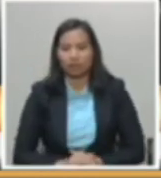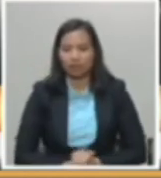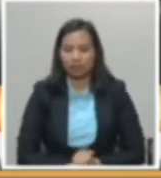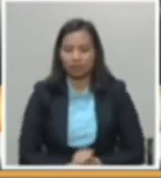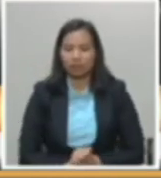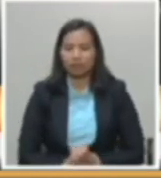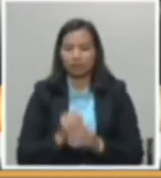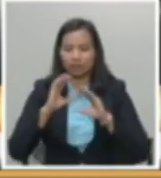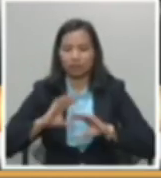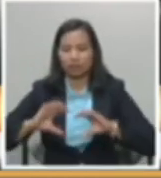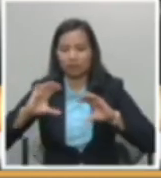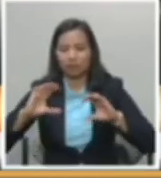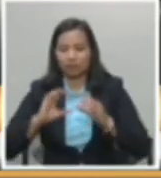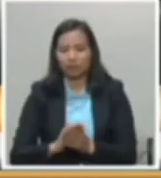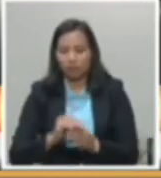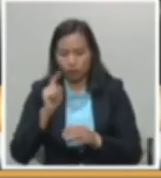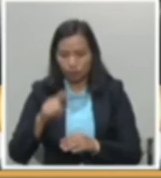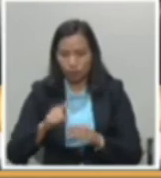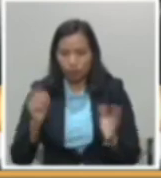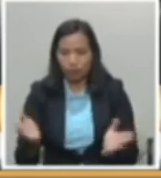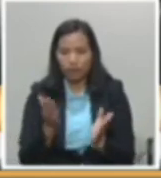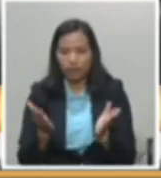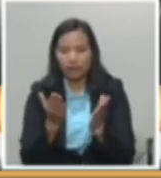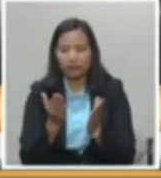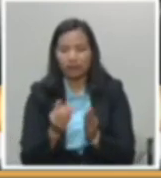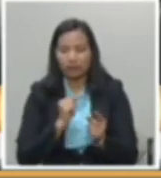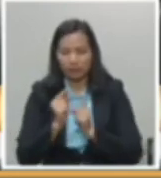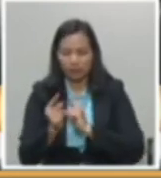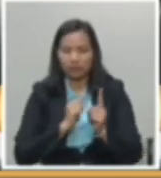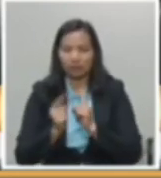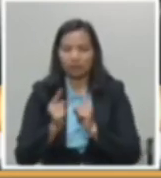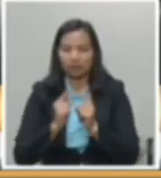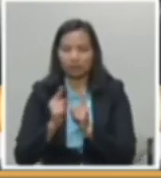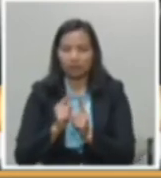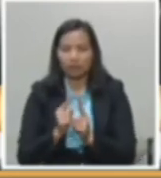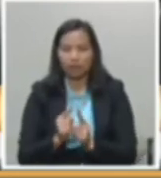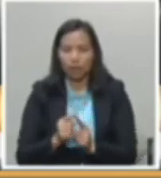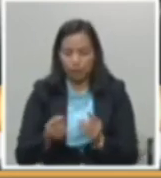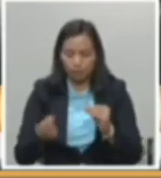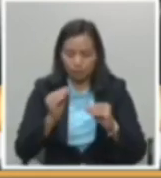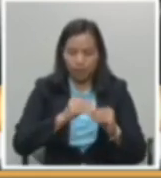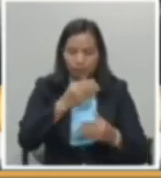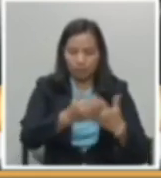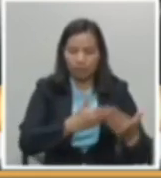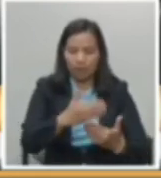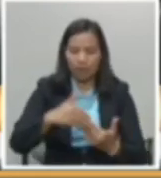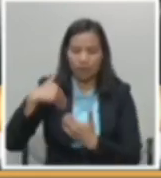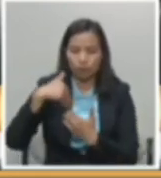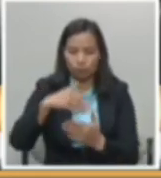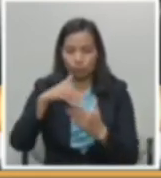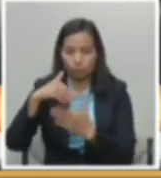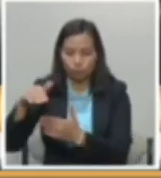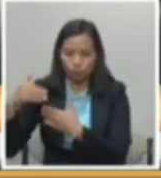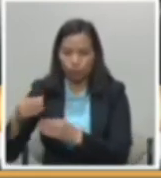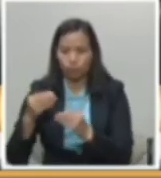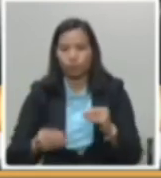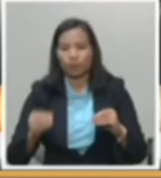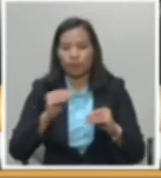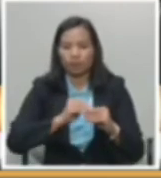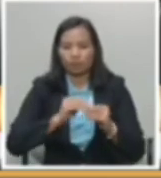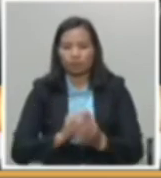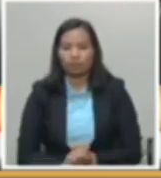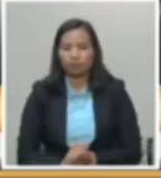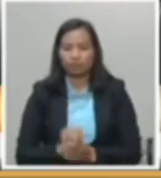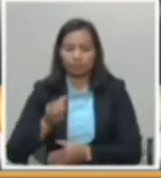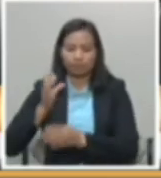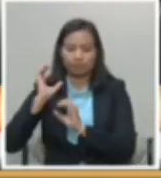และรัฐบาลต้องส่งเสริมการเจรจาเพื่อหาออเดอร์และหาตลาดส่งออกเพิ่มเติมเมื่อเราย้อน